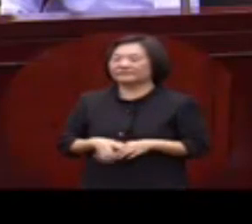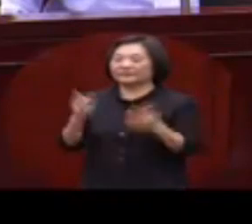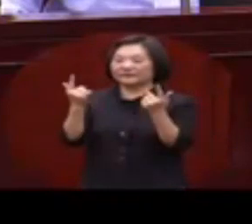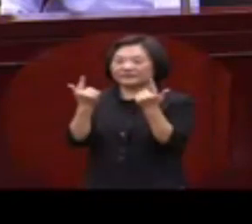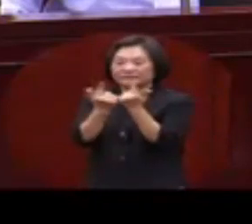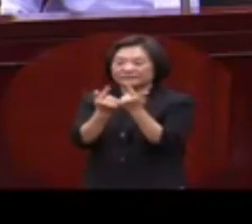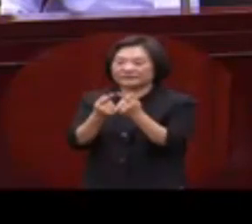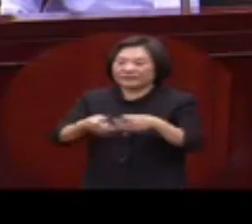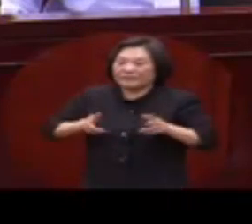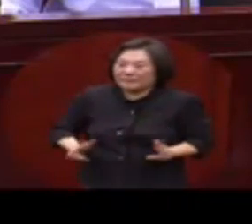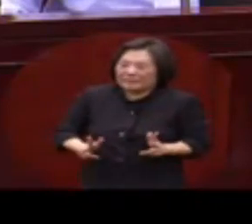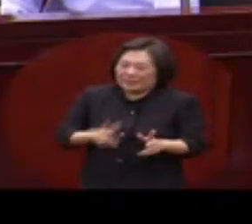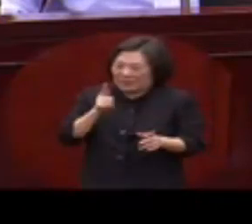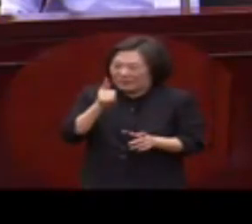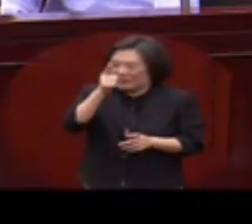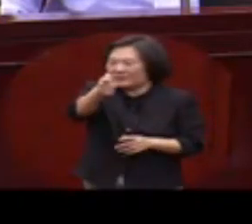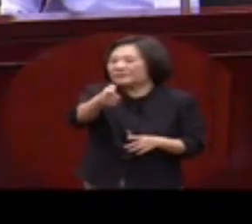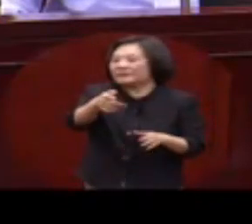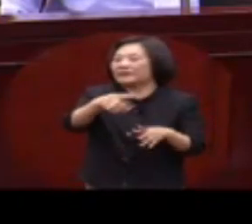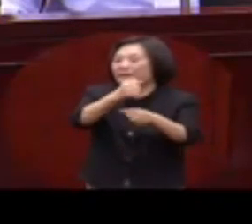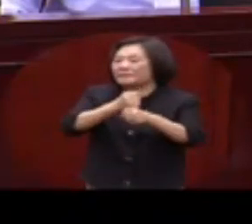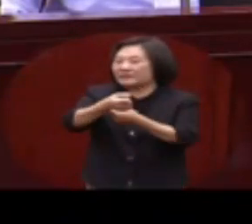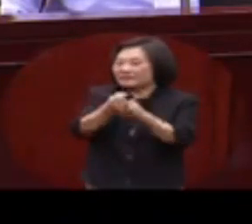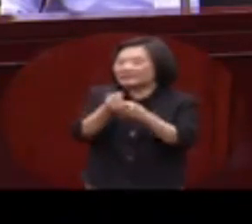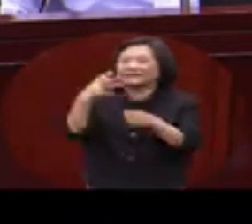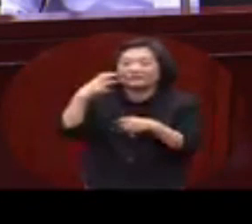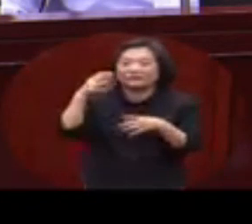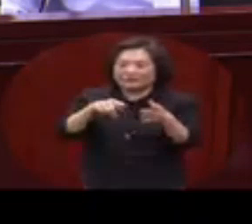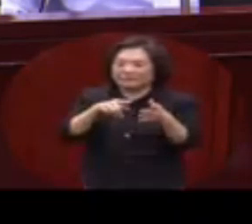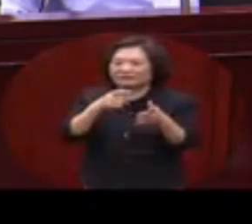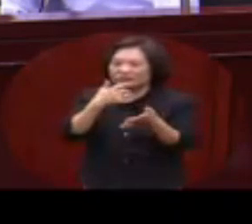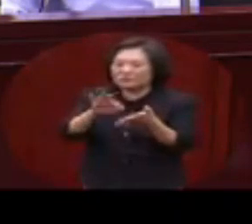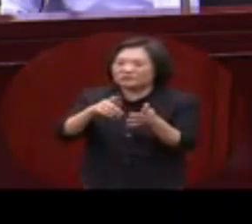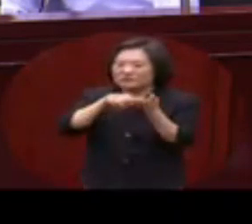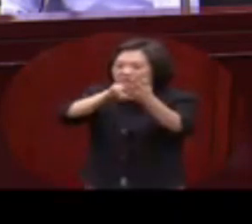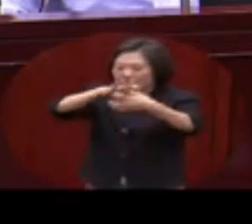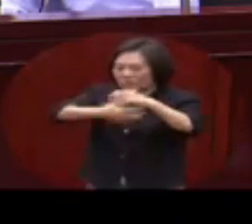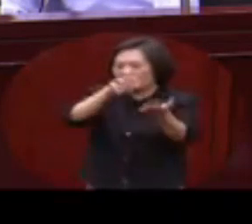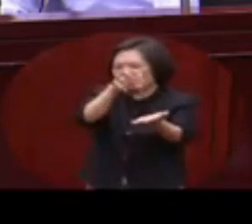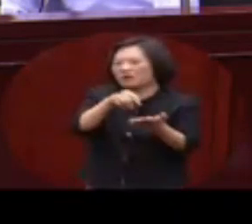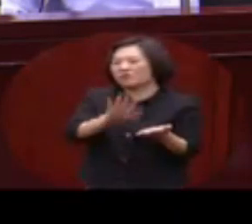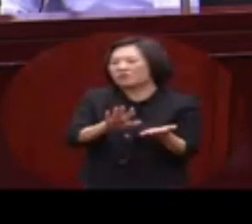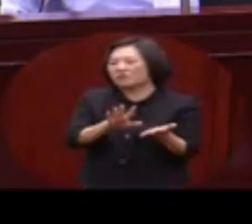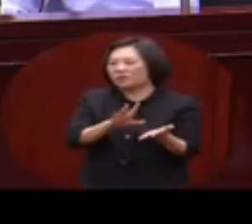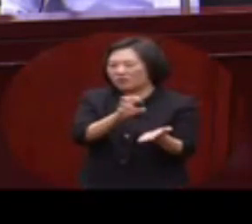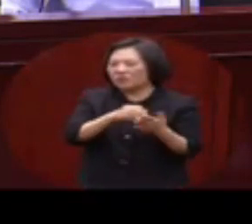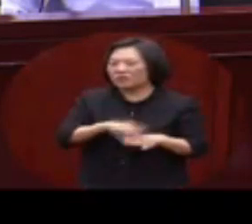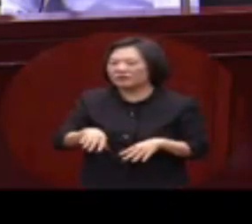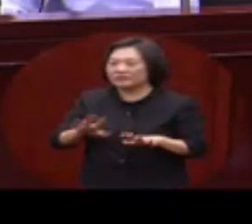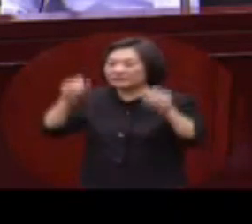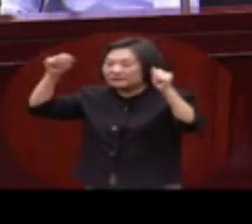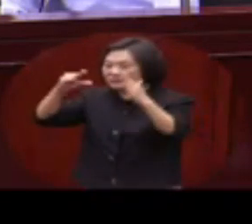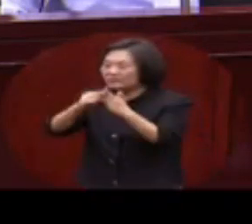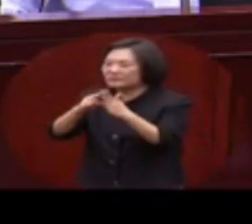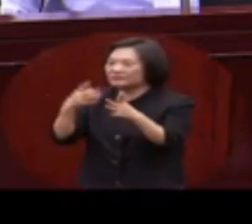铜标签的认证，我们希望再过到2022年可以达到金标签。 那体育局整合的这个场馆哦，现在都开始可